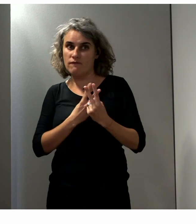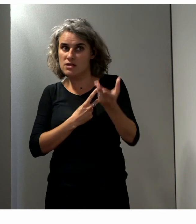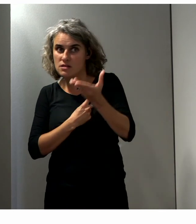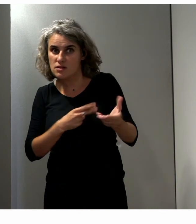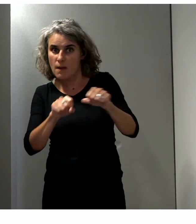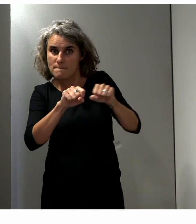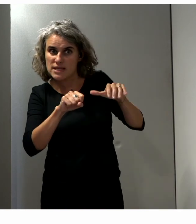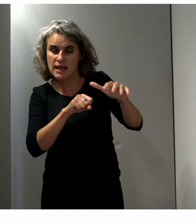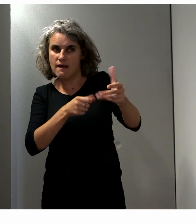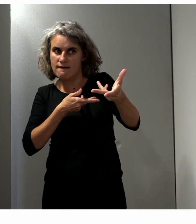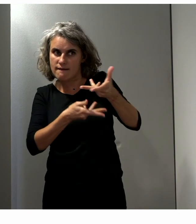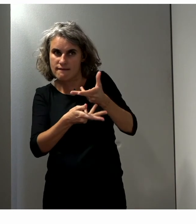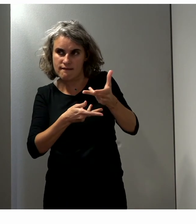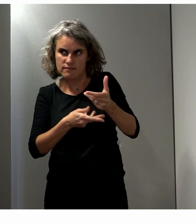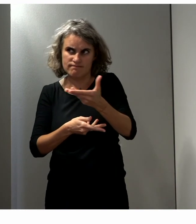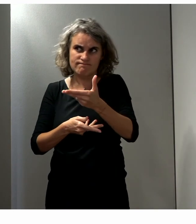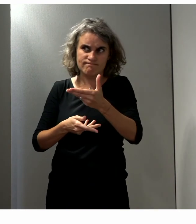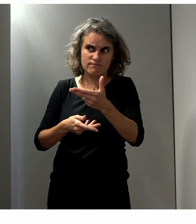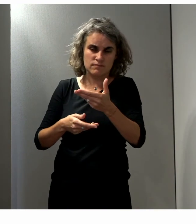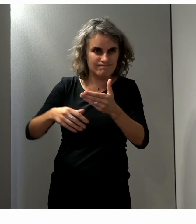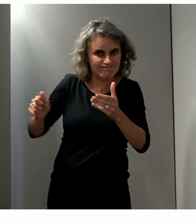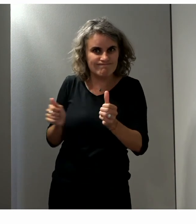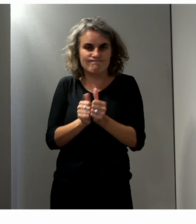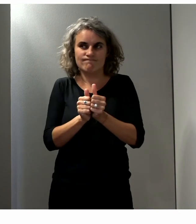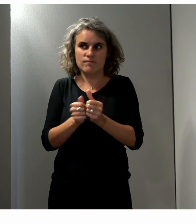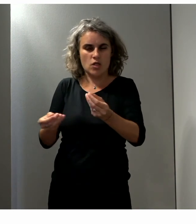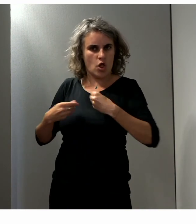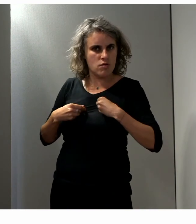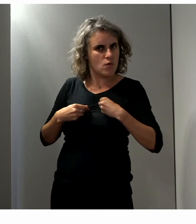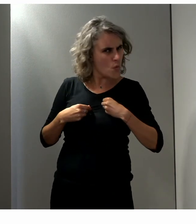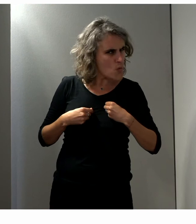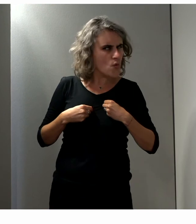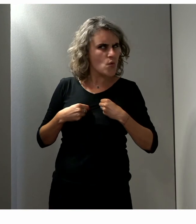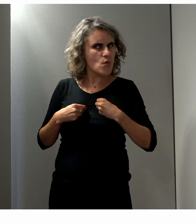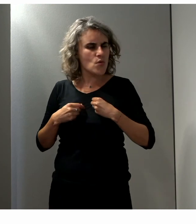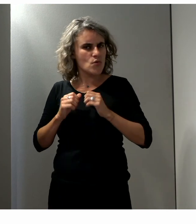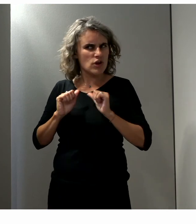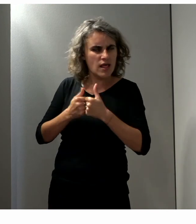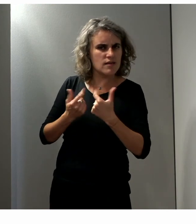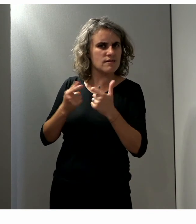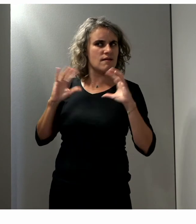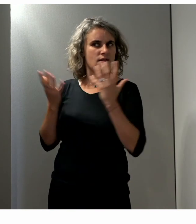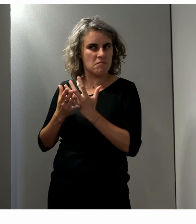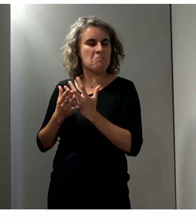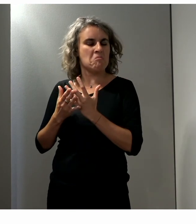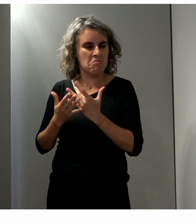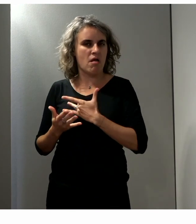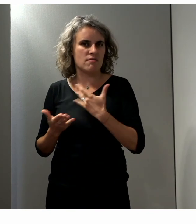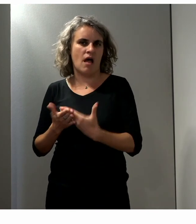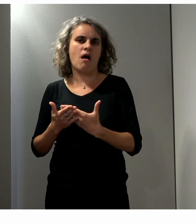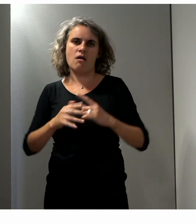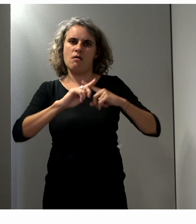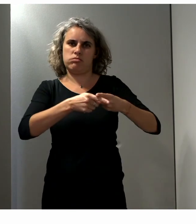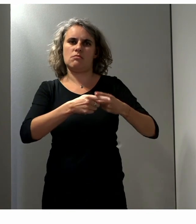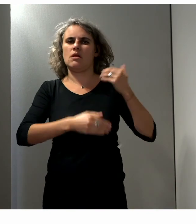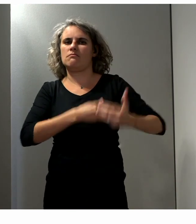fait de vous avoir en permanence à nos côtés, de nous stimuler aussi, parce que vous êtes là aussi pour ça, c'est ça qui nous